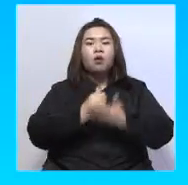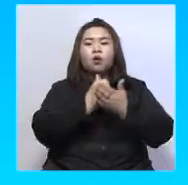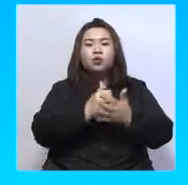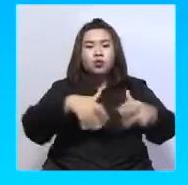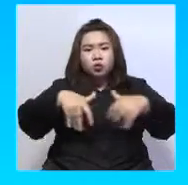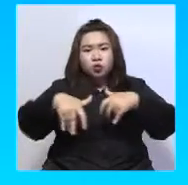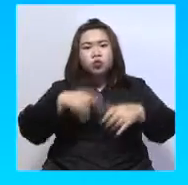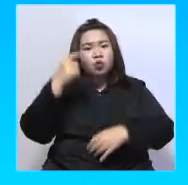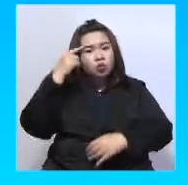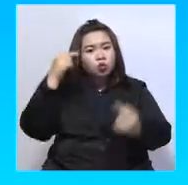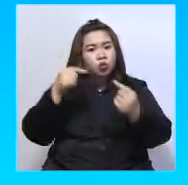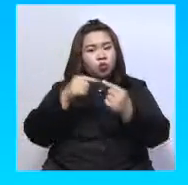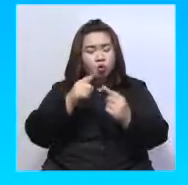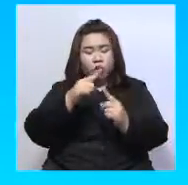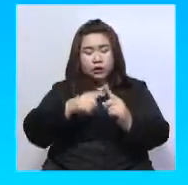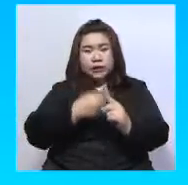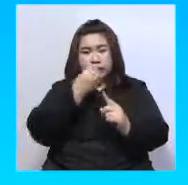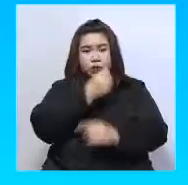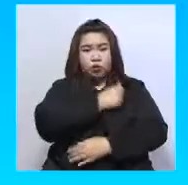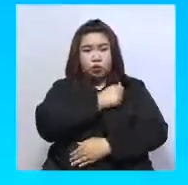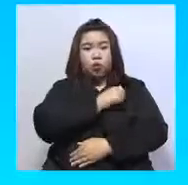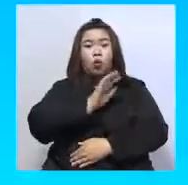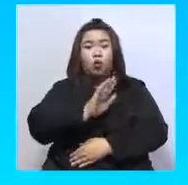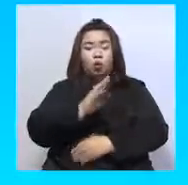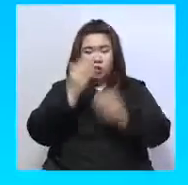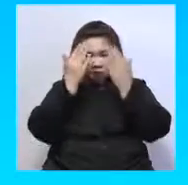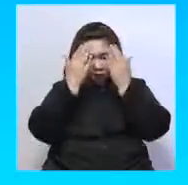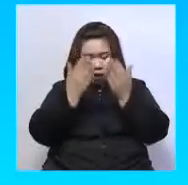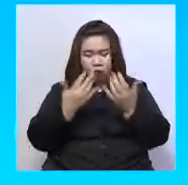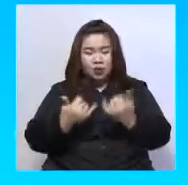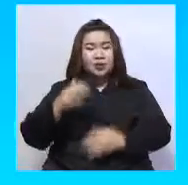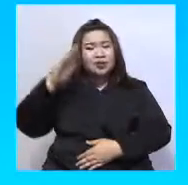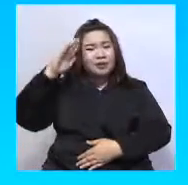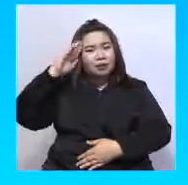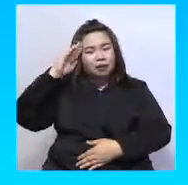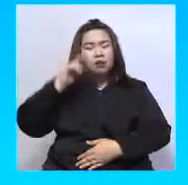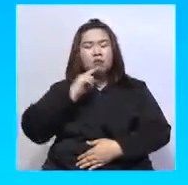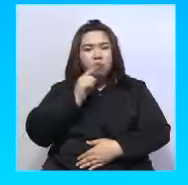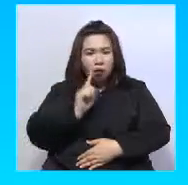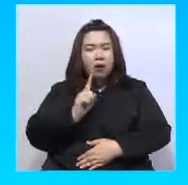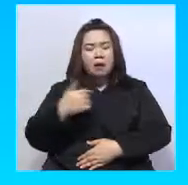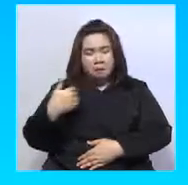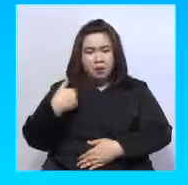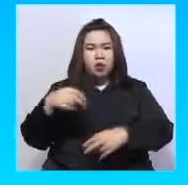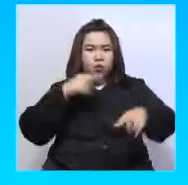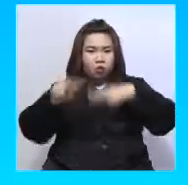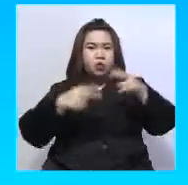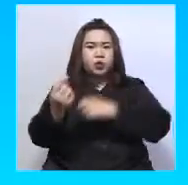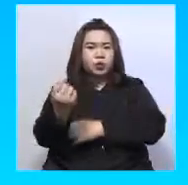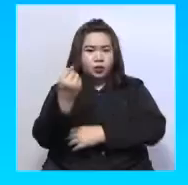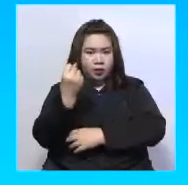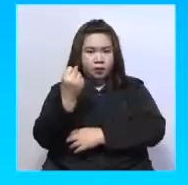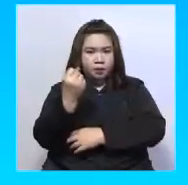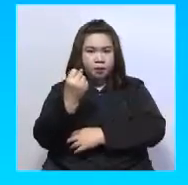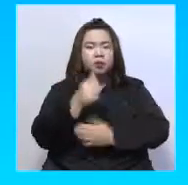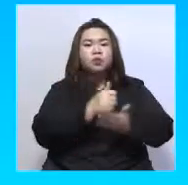ชนในช่วงเดือนรอมฎอนค่ะซึ่งแม่ทัพภาค4ก็ย้ำให้เจ้าหน้าที่ทุกฝ่ายมีมาตรการรักษาความปลอดภัยอย่างเข้มงวดด้วยนะคะควบคู่ไ